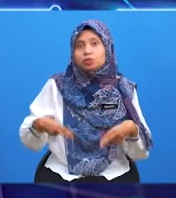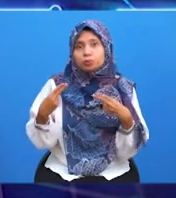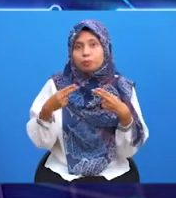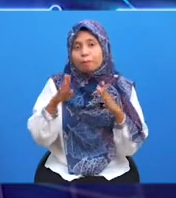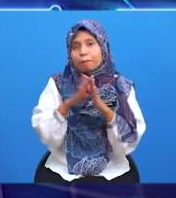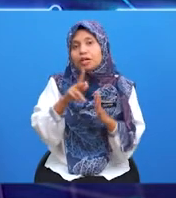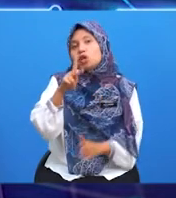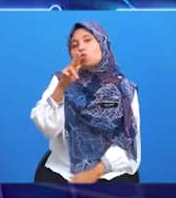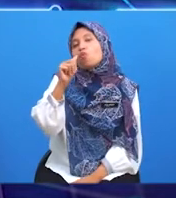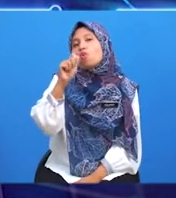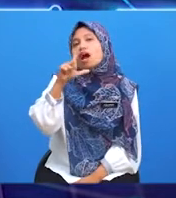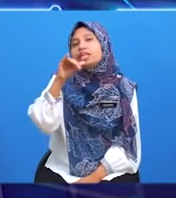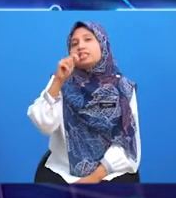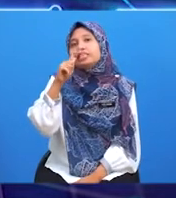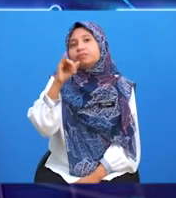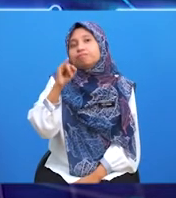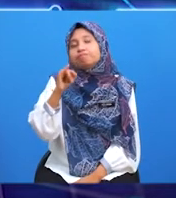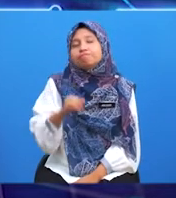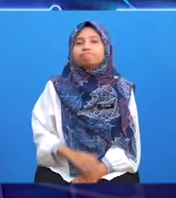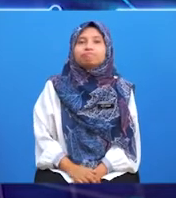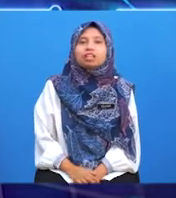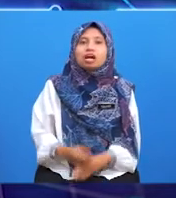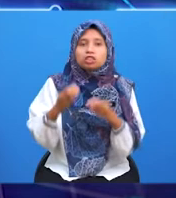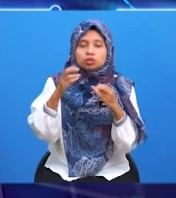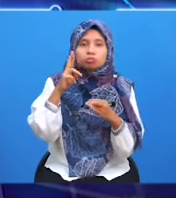berkualiti. Sambutlah salam sayang daripada cikgu,